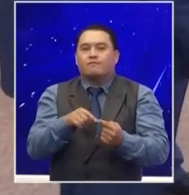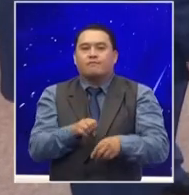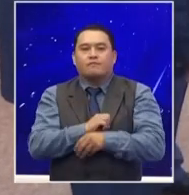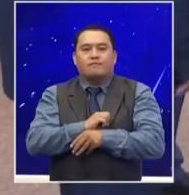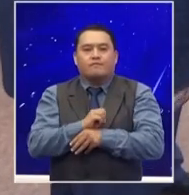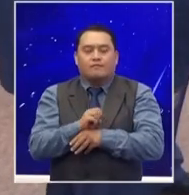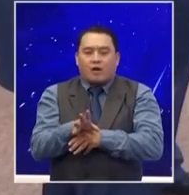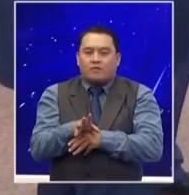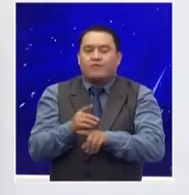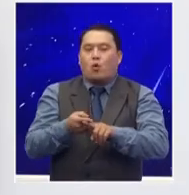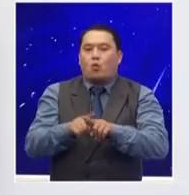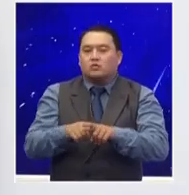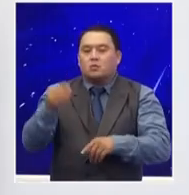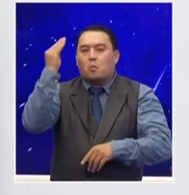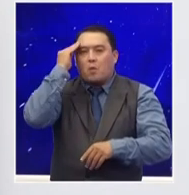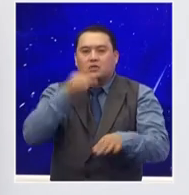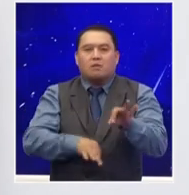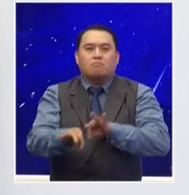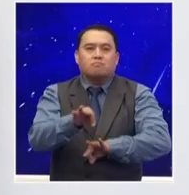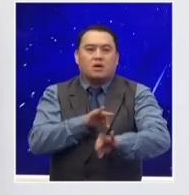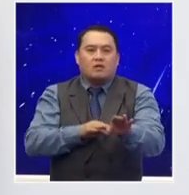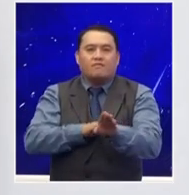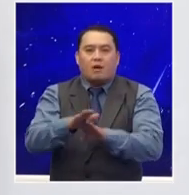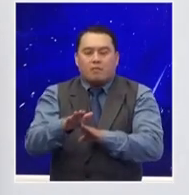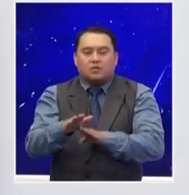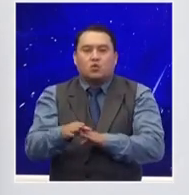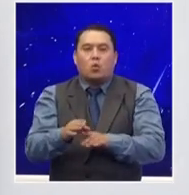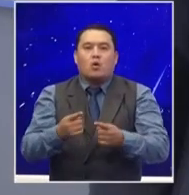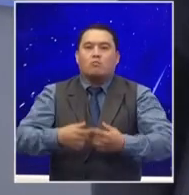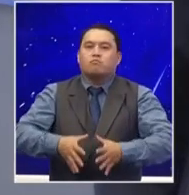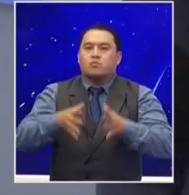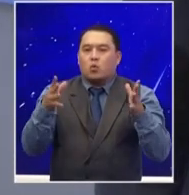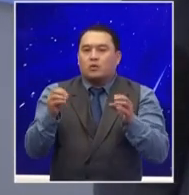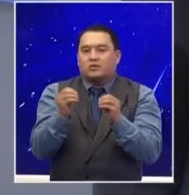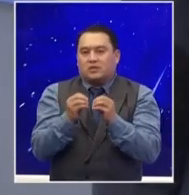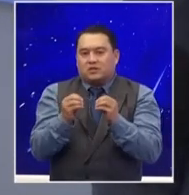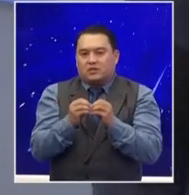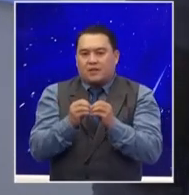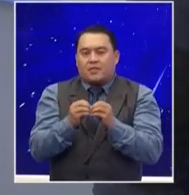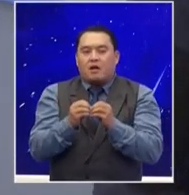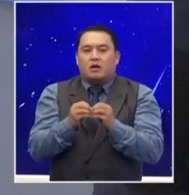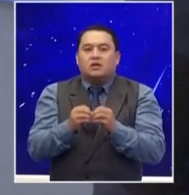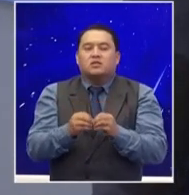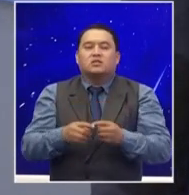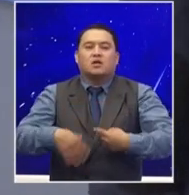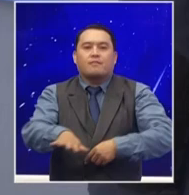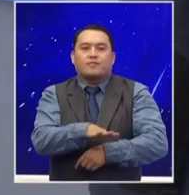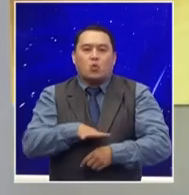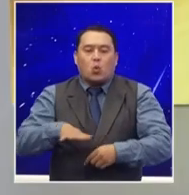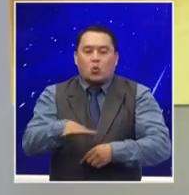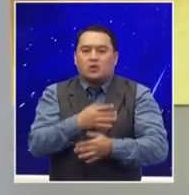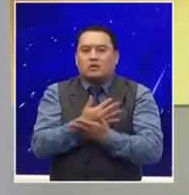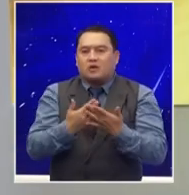коррупционными правонарушениями способствуют проекты, реализуемые ведомством. Их более 10. В том числе ЖЭЦу Адалдгалана,